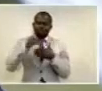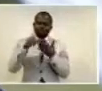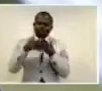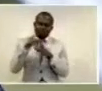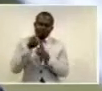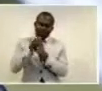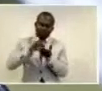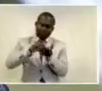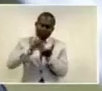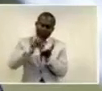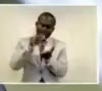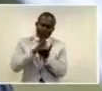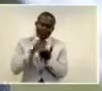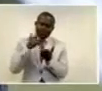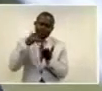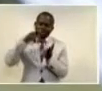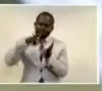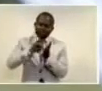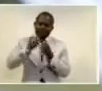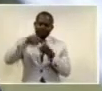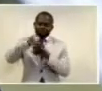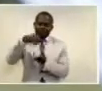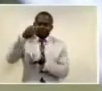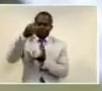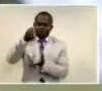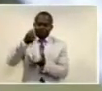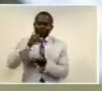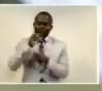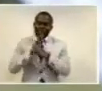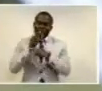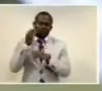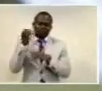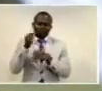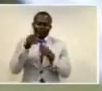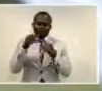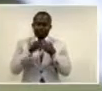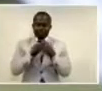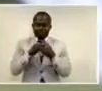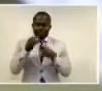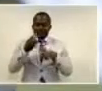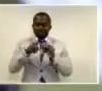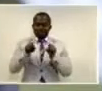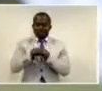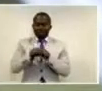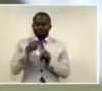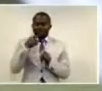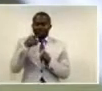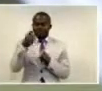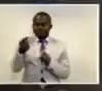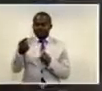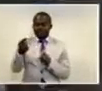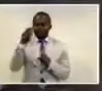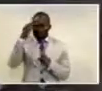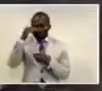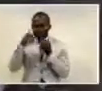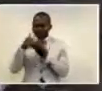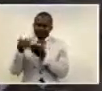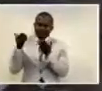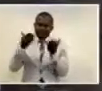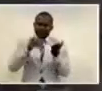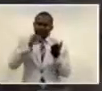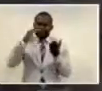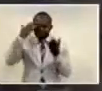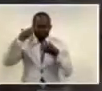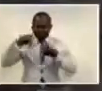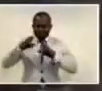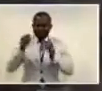tunabakorera n'inyandiko ko asigaye turabishyura muri ingengo y'imari itarenze ukwezi kwa munani. Ahubwo nk'uko mubivuze ntabwo numva ukuntu